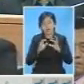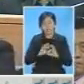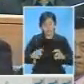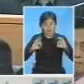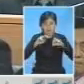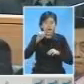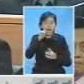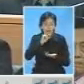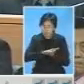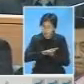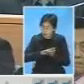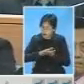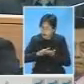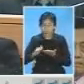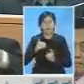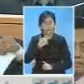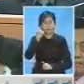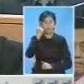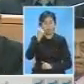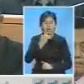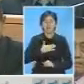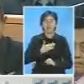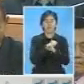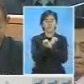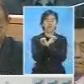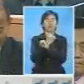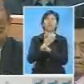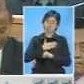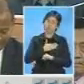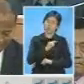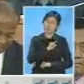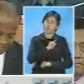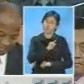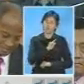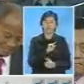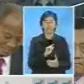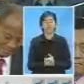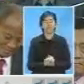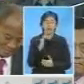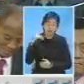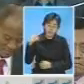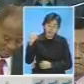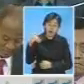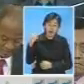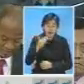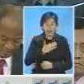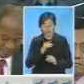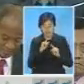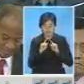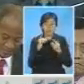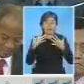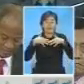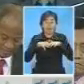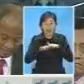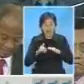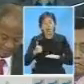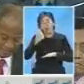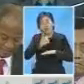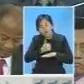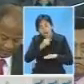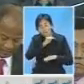าดด้วยผมยืนยันว่าผมเป็นคนปกป้องของประปาครับหลังจากนั้นมาผมก็ประสานงานนะครับผ่านผู้ใหญ่หลาย